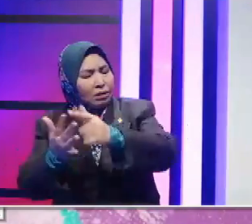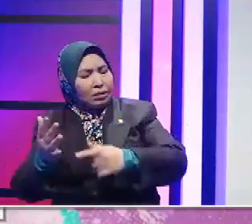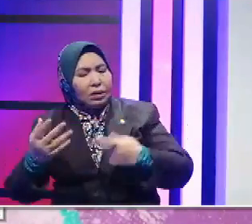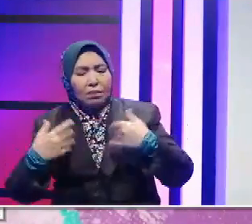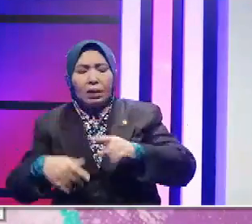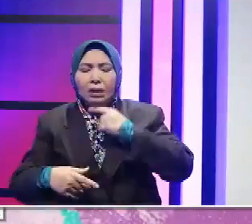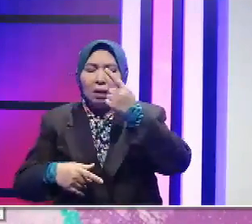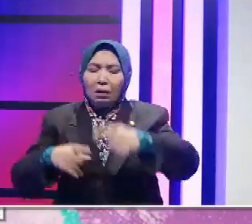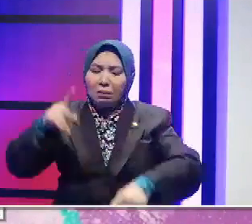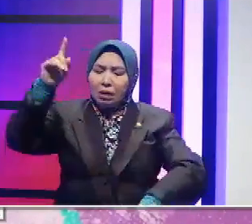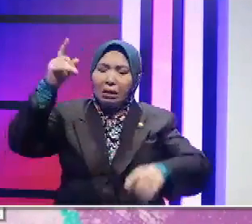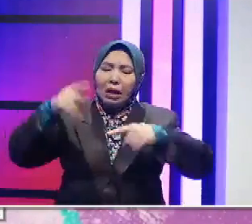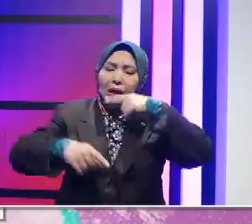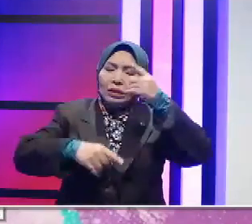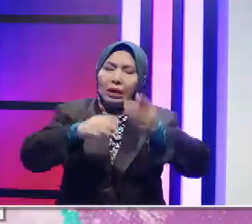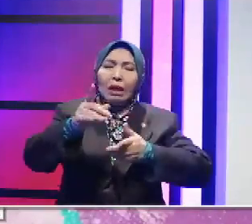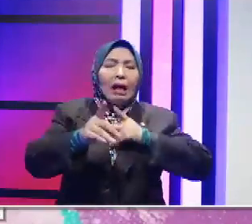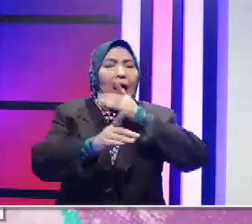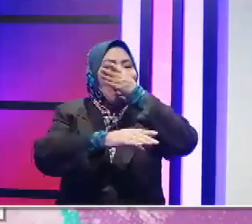شططا.